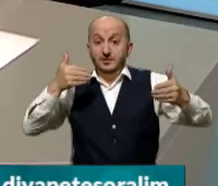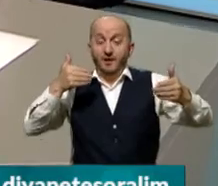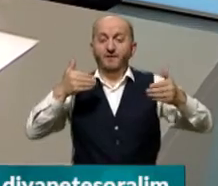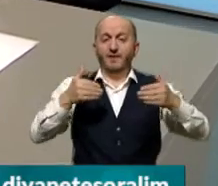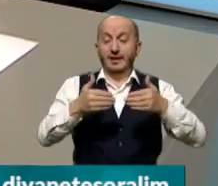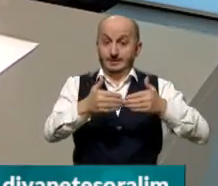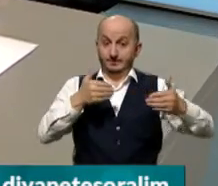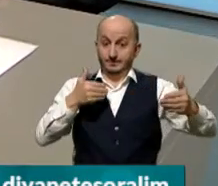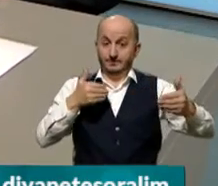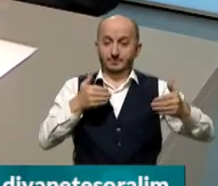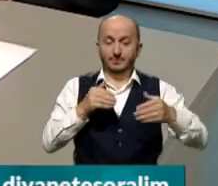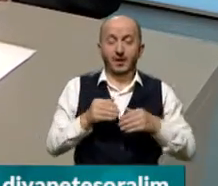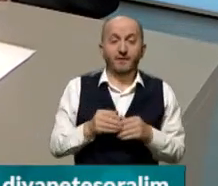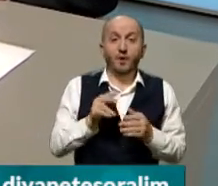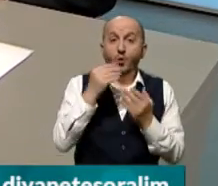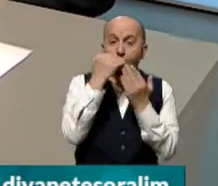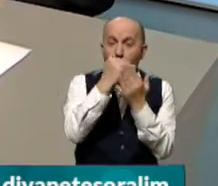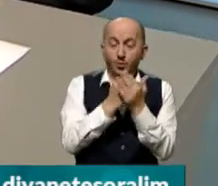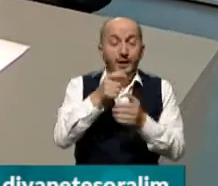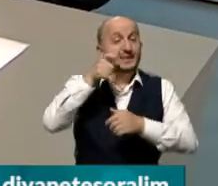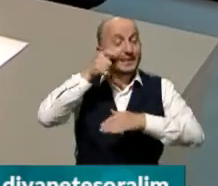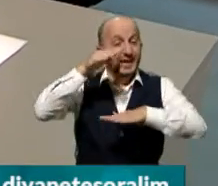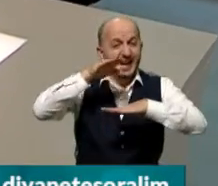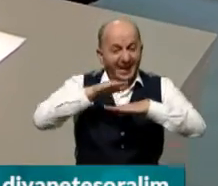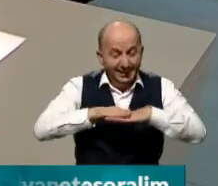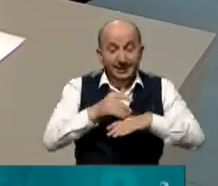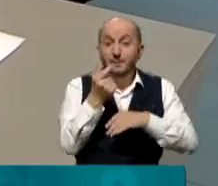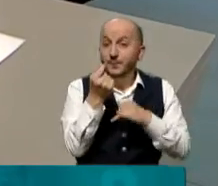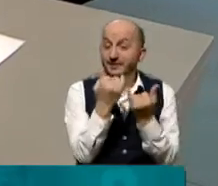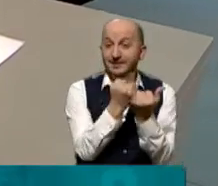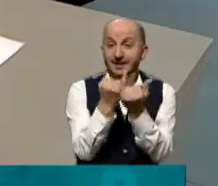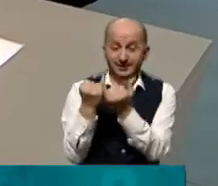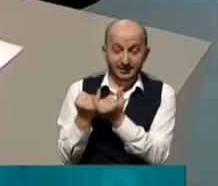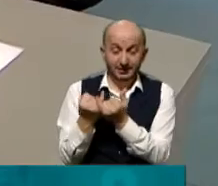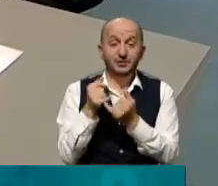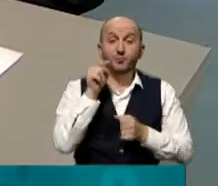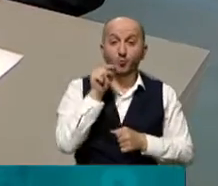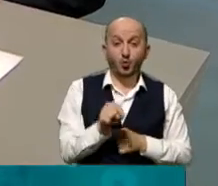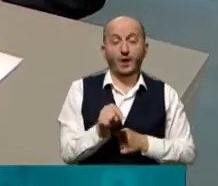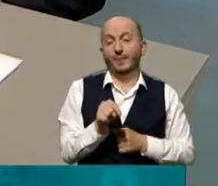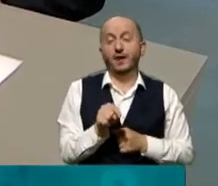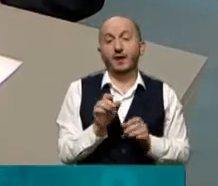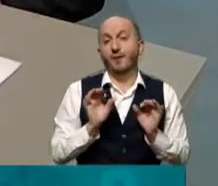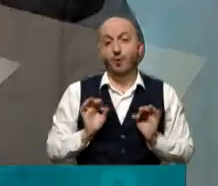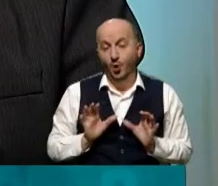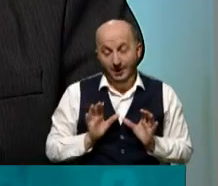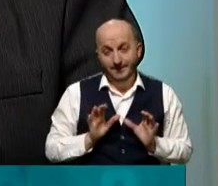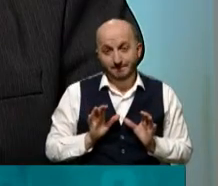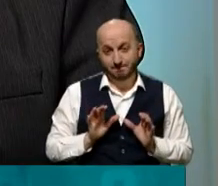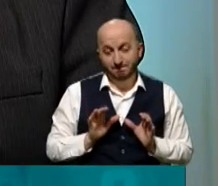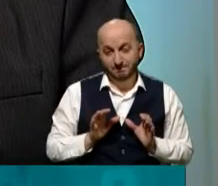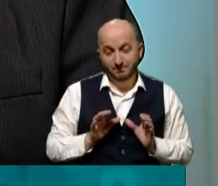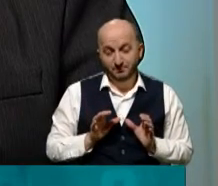mesafe dediğimiz konulara dikkat ederek biraz da kardeşlerimiz burada böyle,